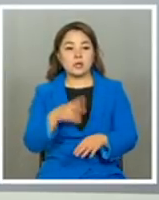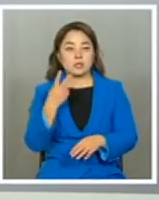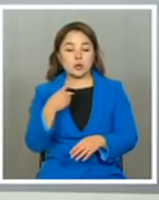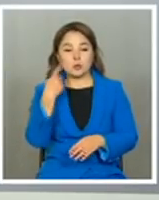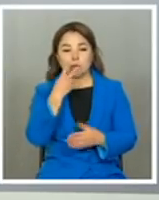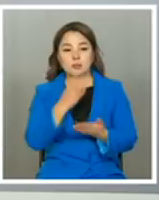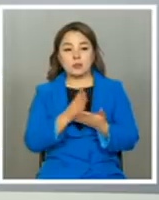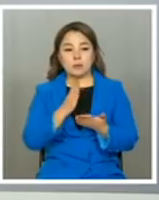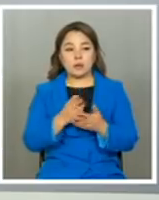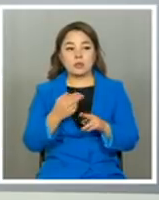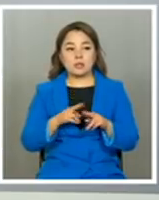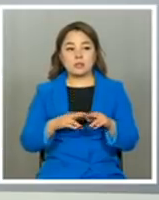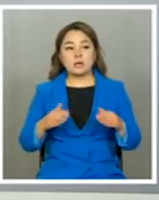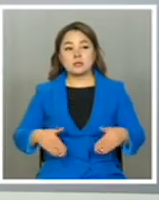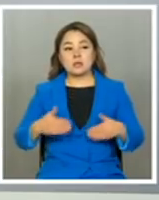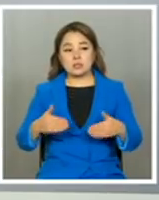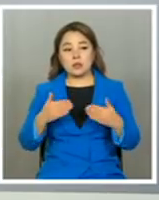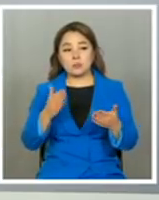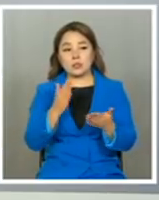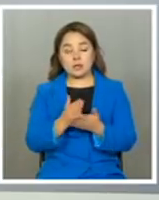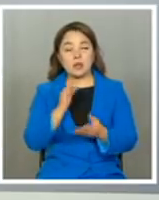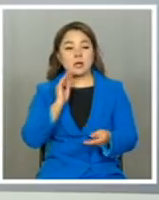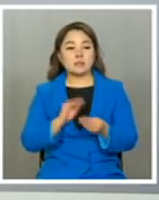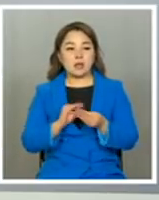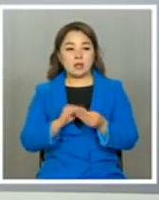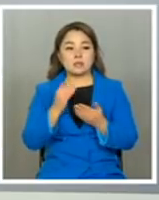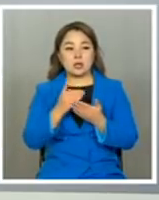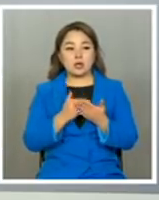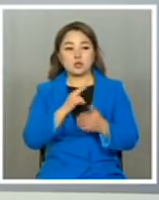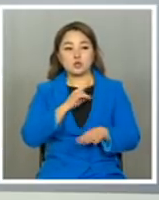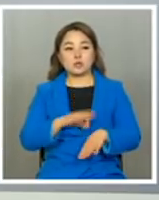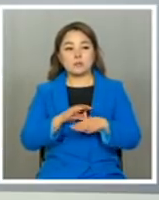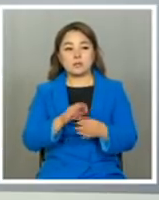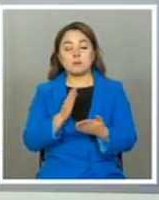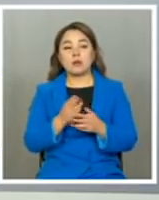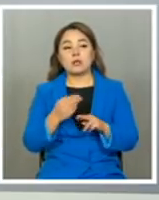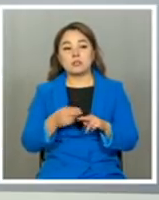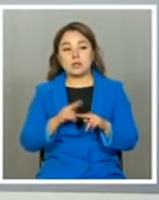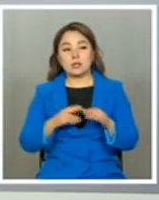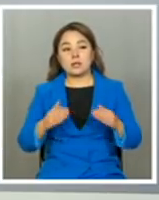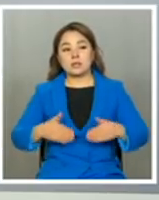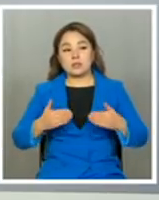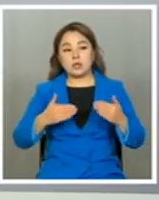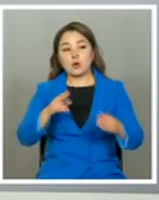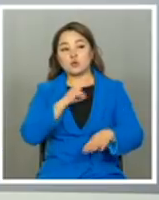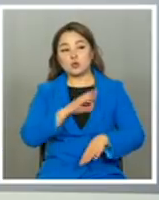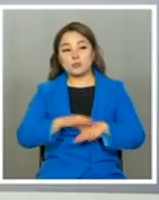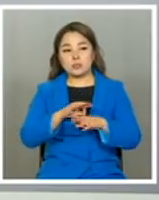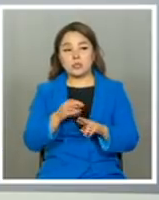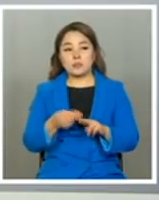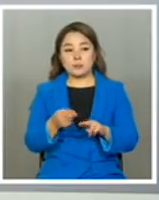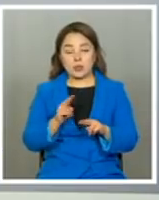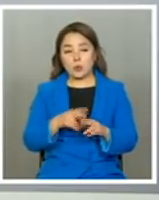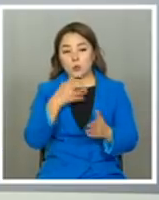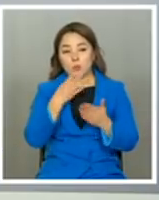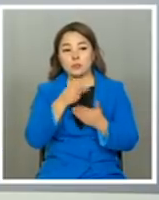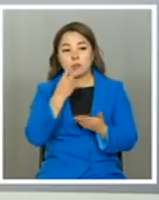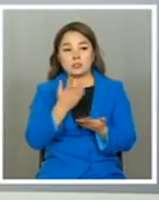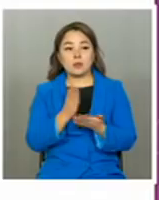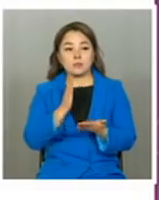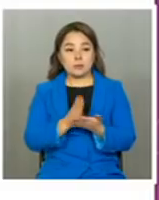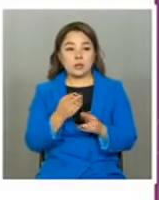Олар динамикалық және де статикалық жұмыс. Бұл жердегі динамикалық жұмыс дегеніміз, өздеріңіз көріп